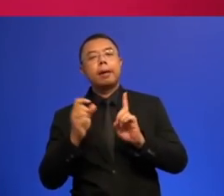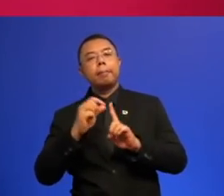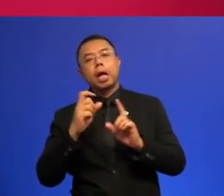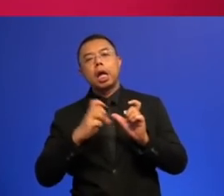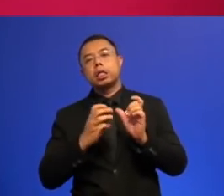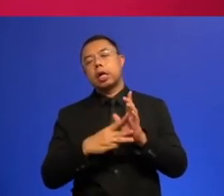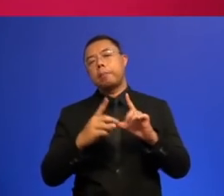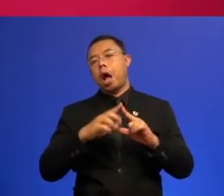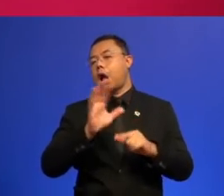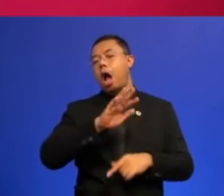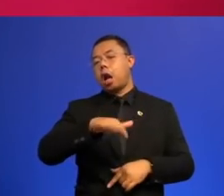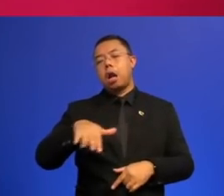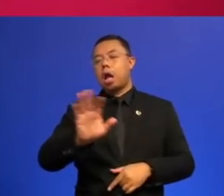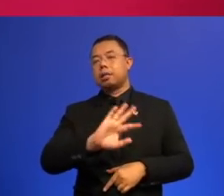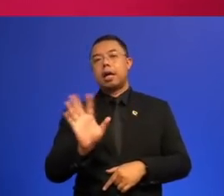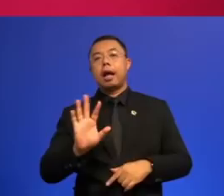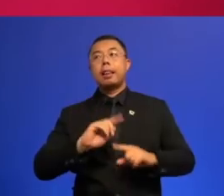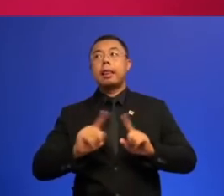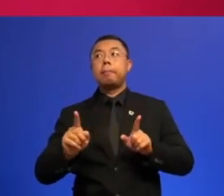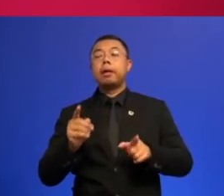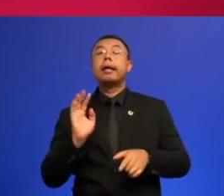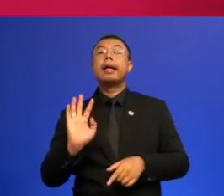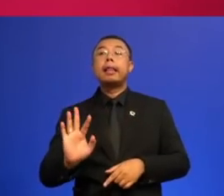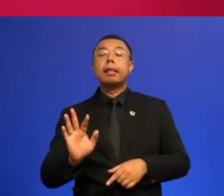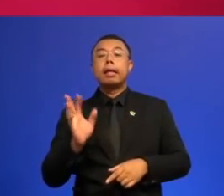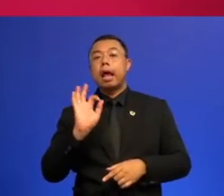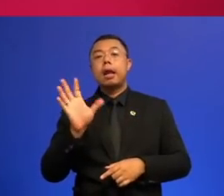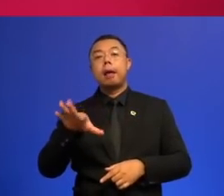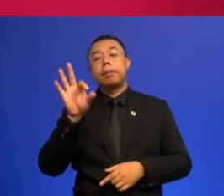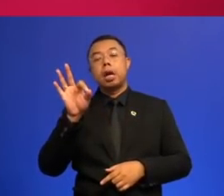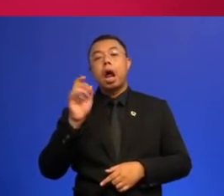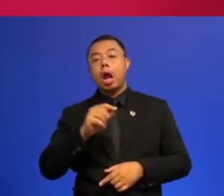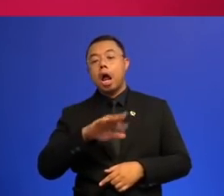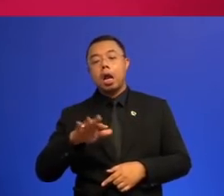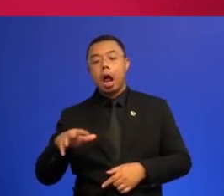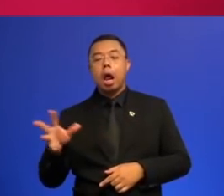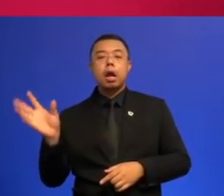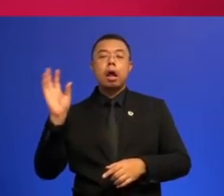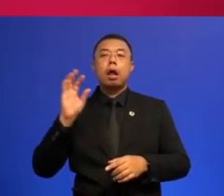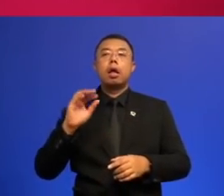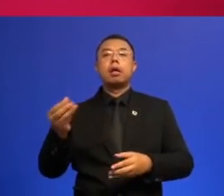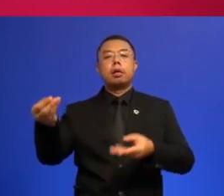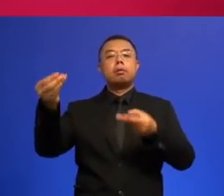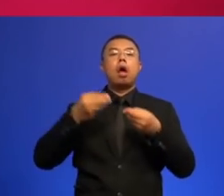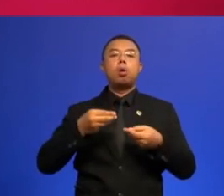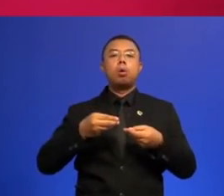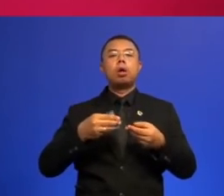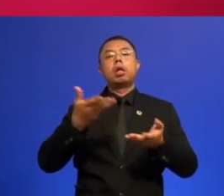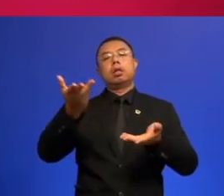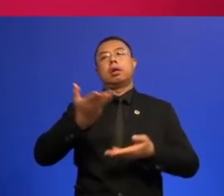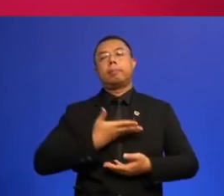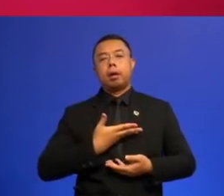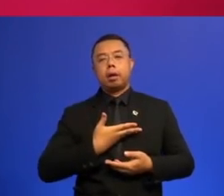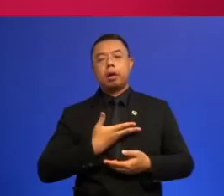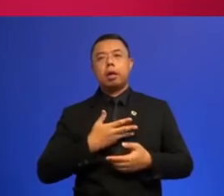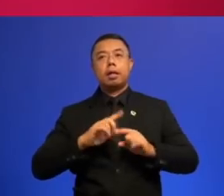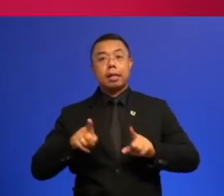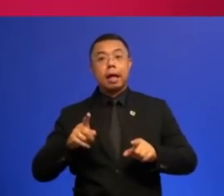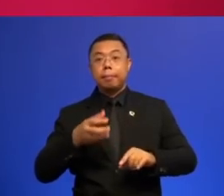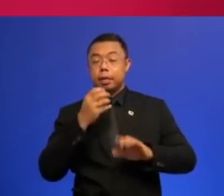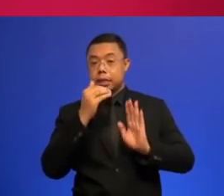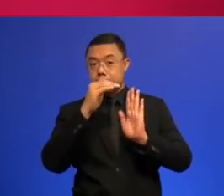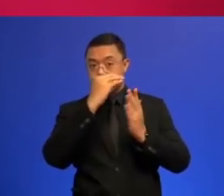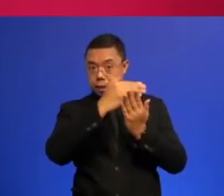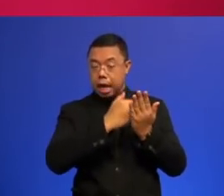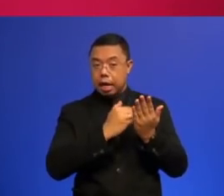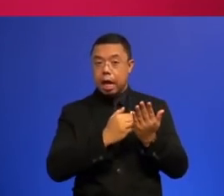jangan anak-anak. Tapi kalau nanti gak ada pilihan ada anak-anak ditaruh depan pintu rumah ya, terima saja. Tapi syaratnya